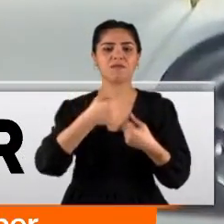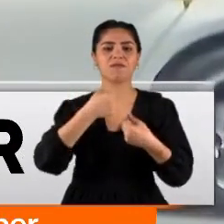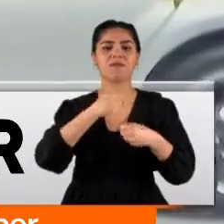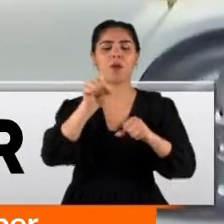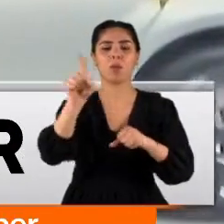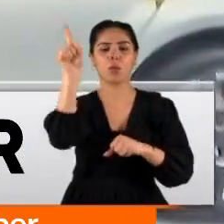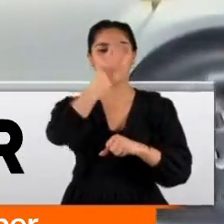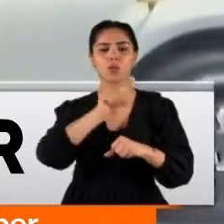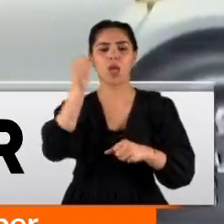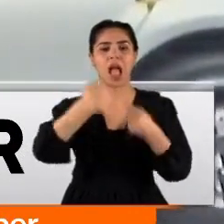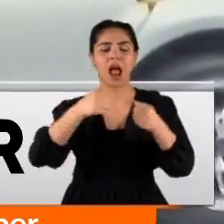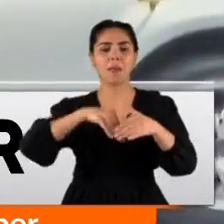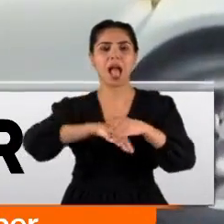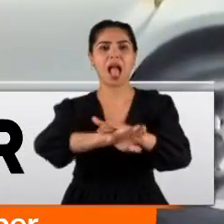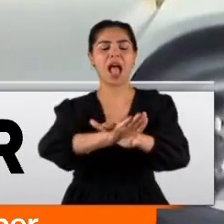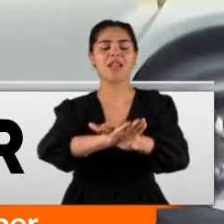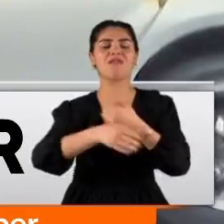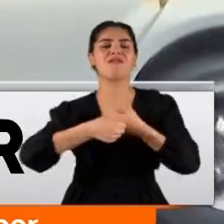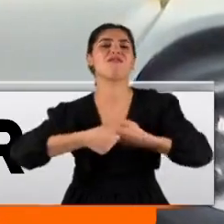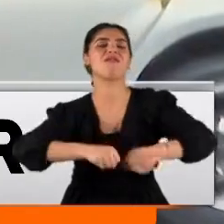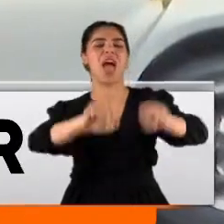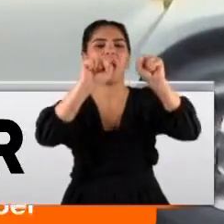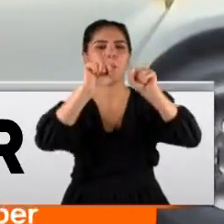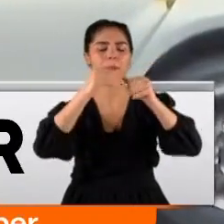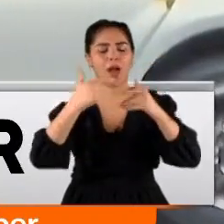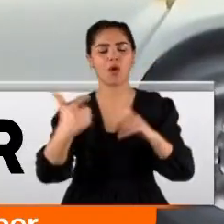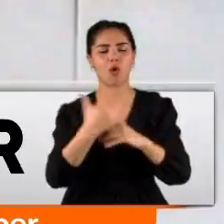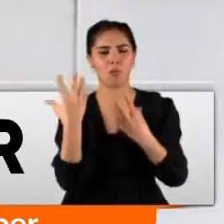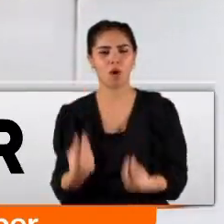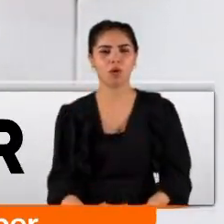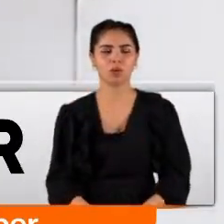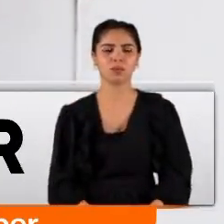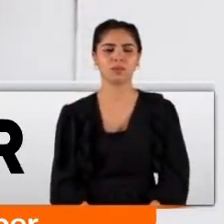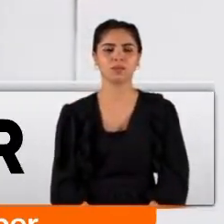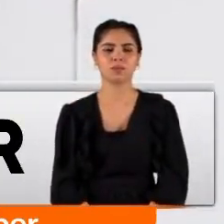bu nedenle de o aracın tırın altına girmesini böyle önlüyor.